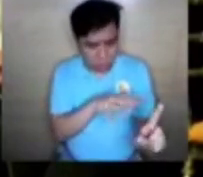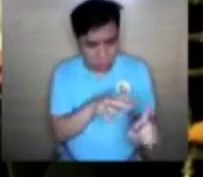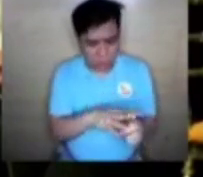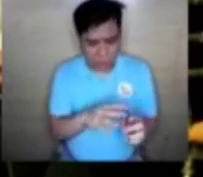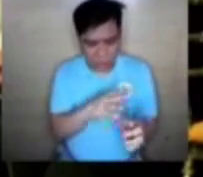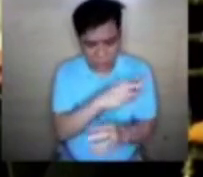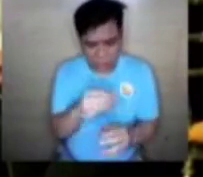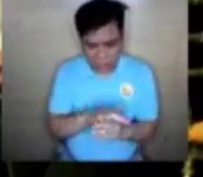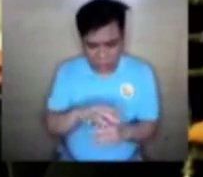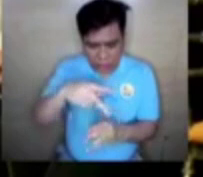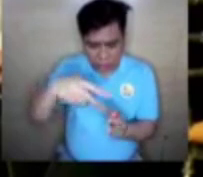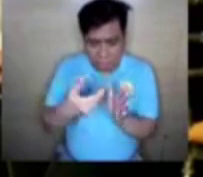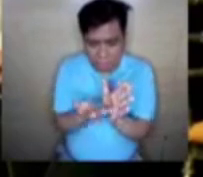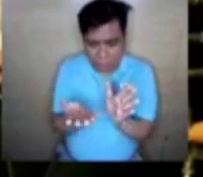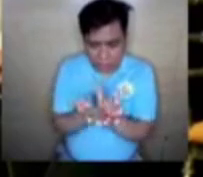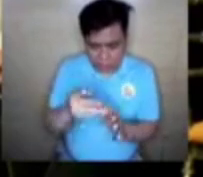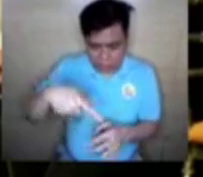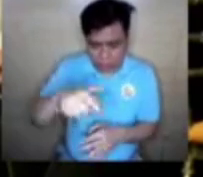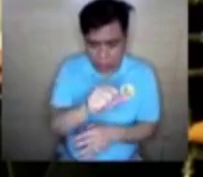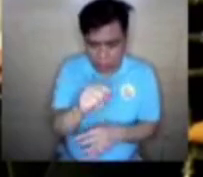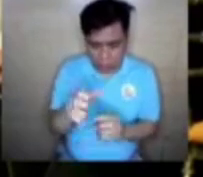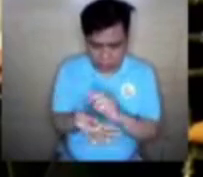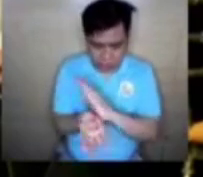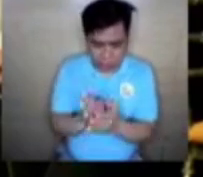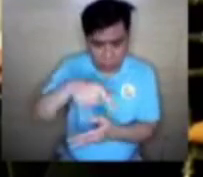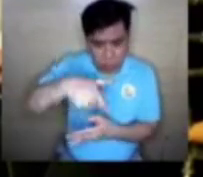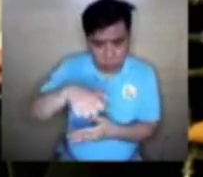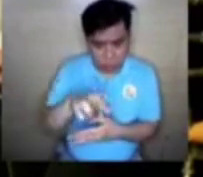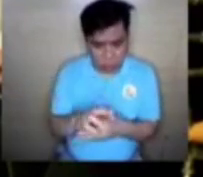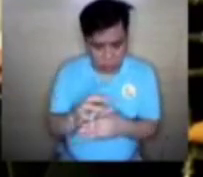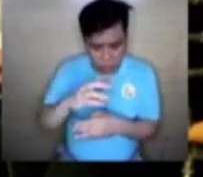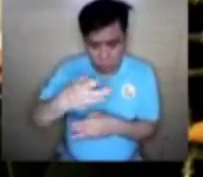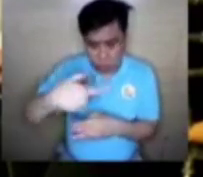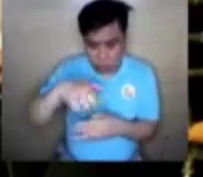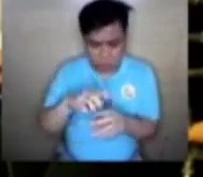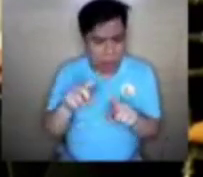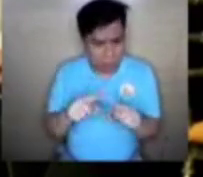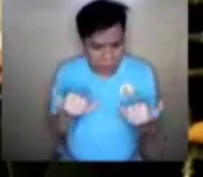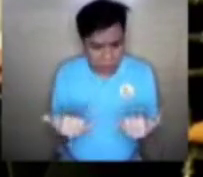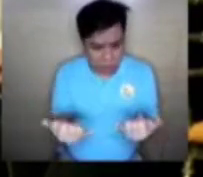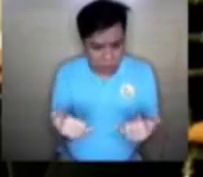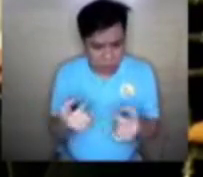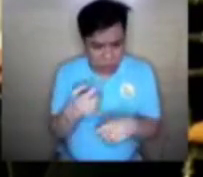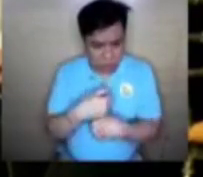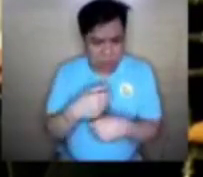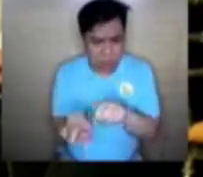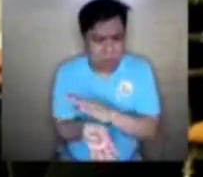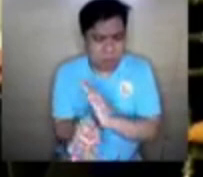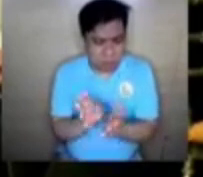Nagsimula ang Pasig Pass bilang QR code lang para sa contact tracing. Ngayon, nakalink na rin po siya sa